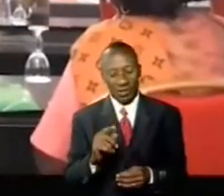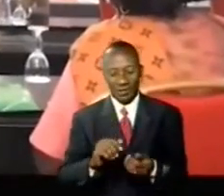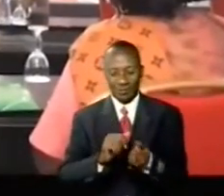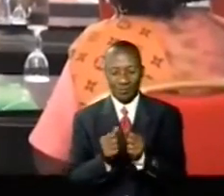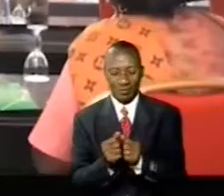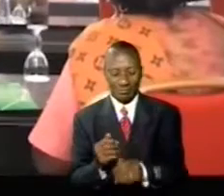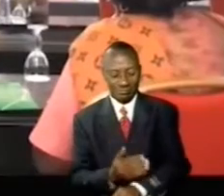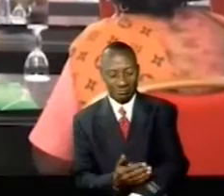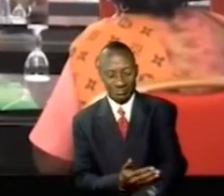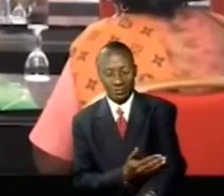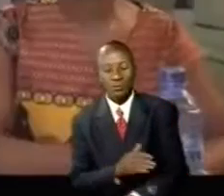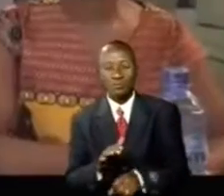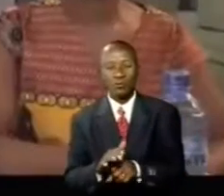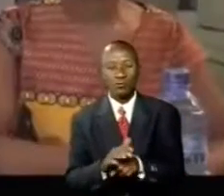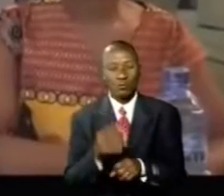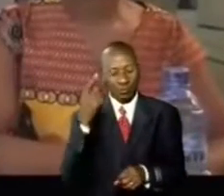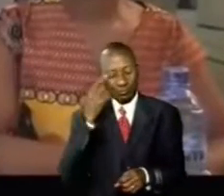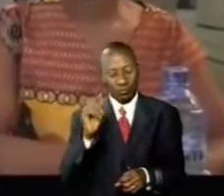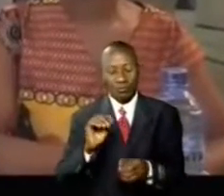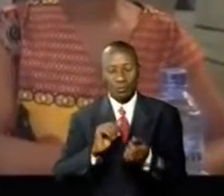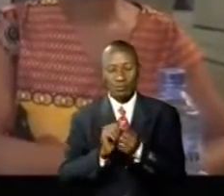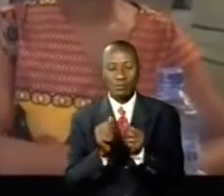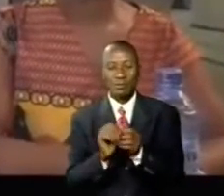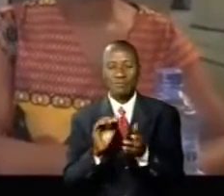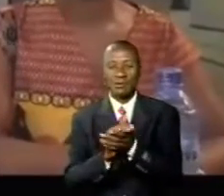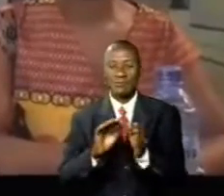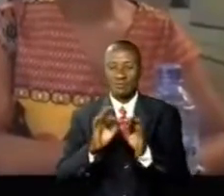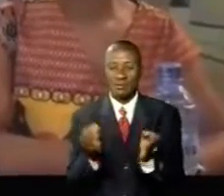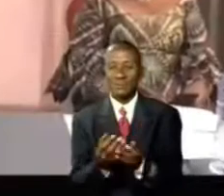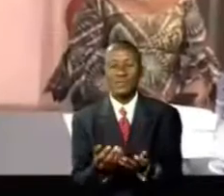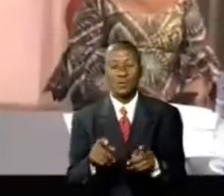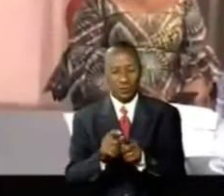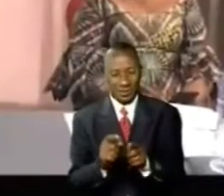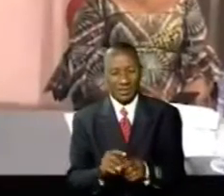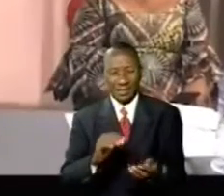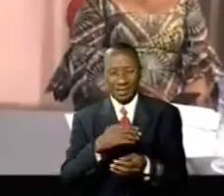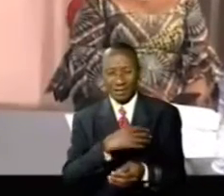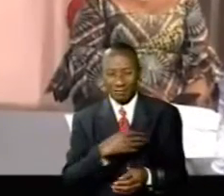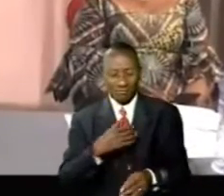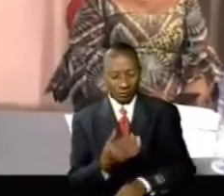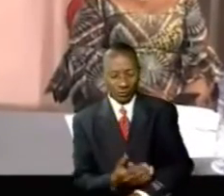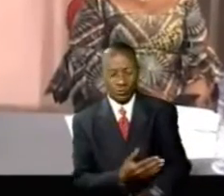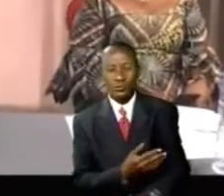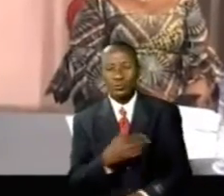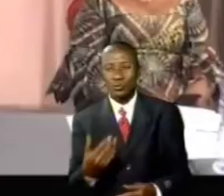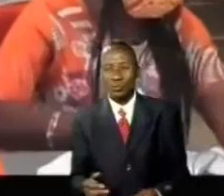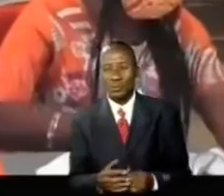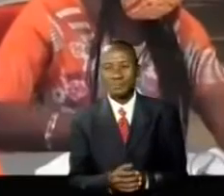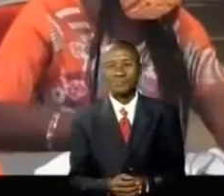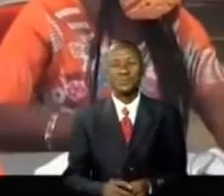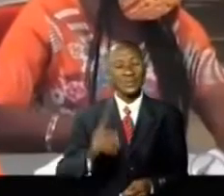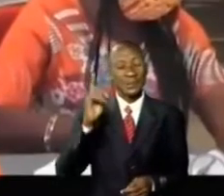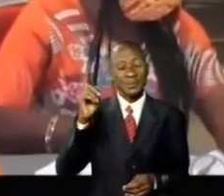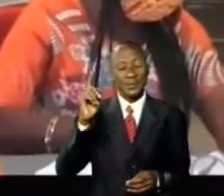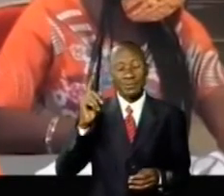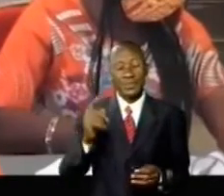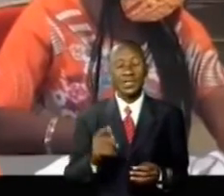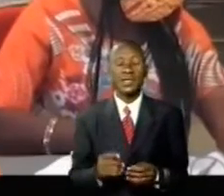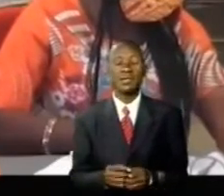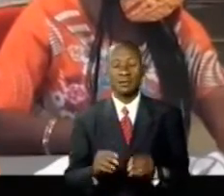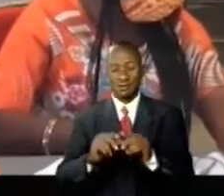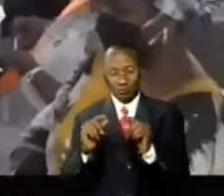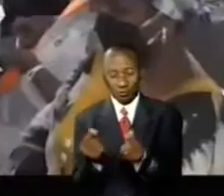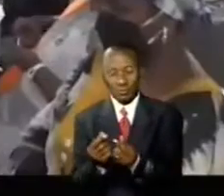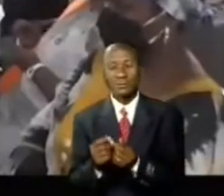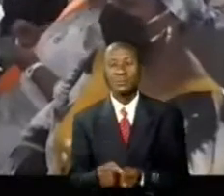enregistrées en matière du genre et de la promotion de la femme. Les premières composantes à confirmer cette vision évolutive de